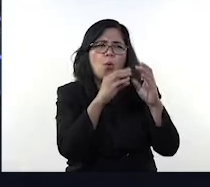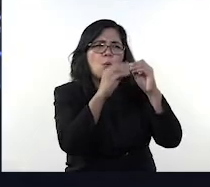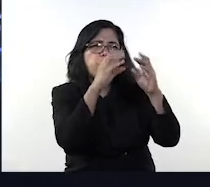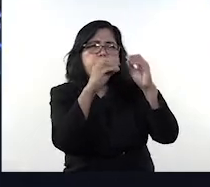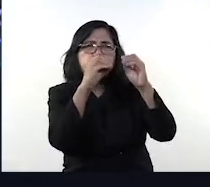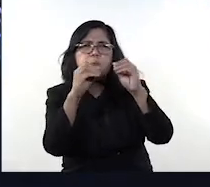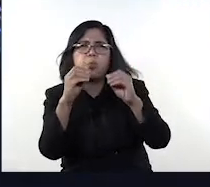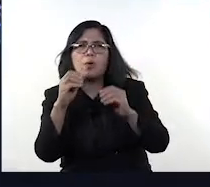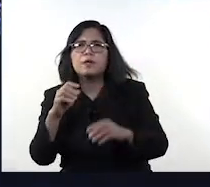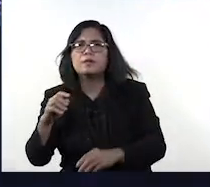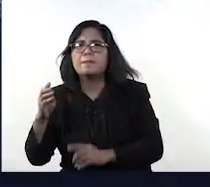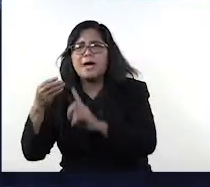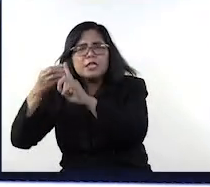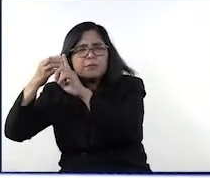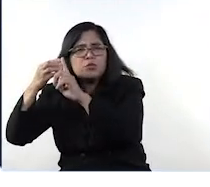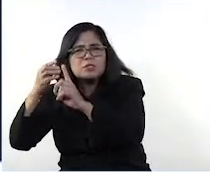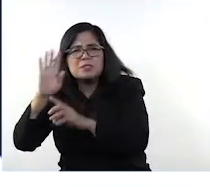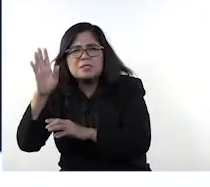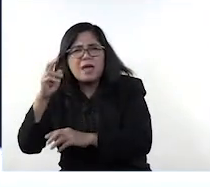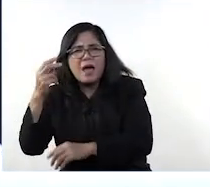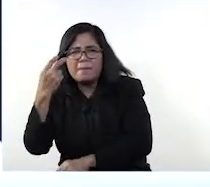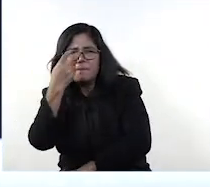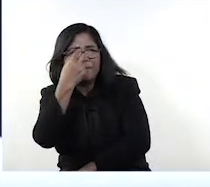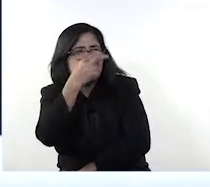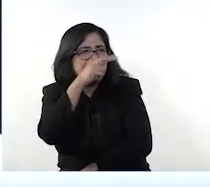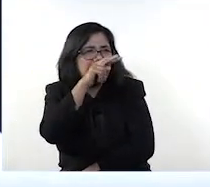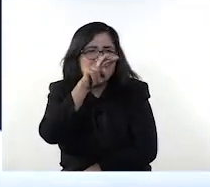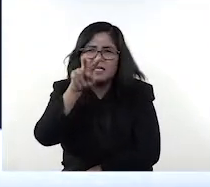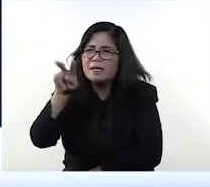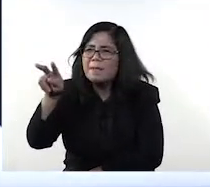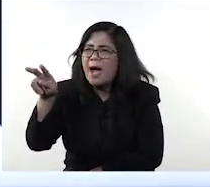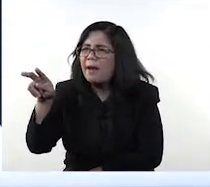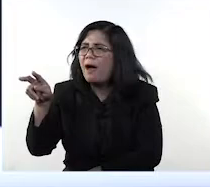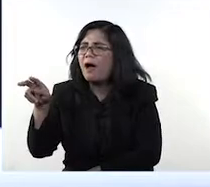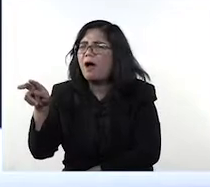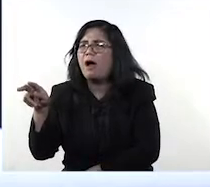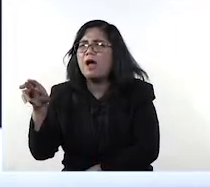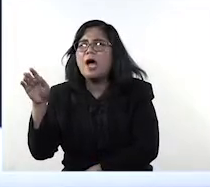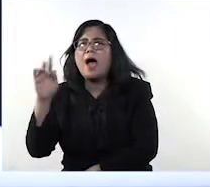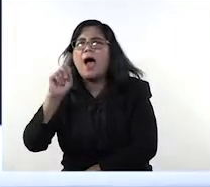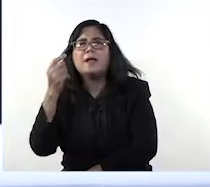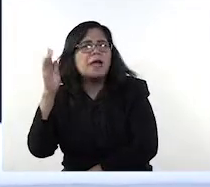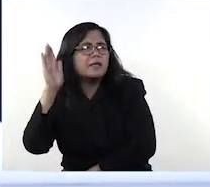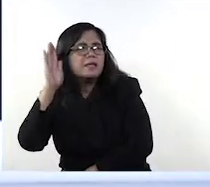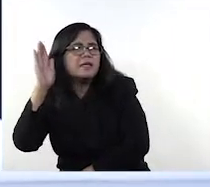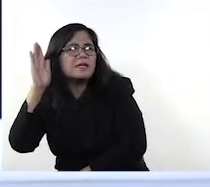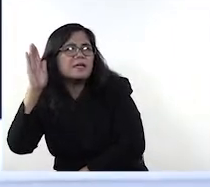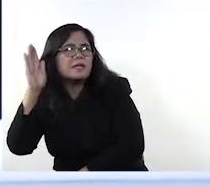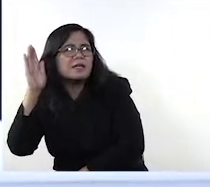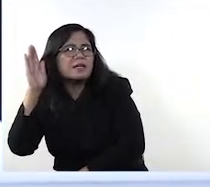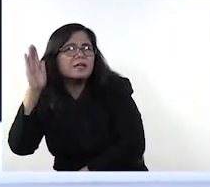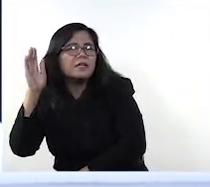nge-rap sih ndak tahu kemana dia muslihat Hai cuma ngikutin